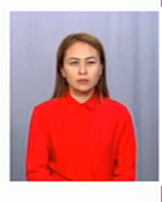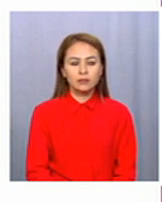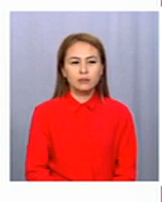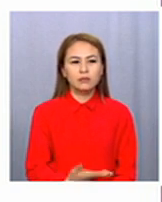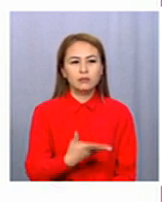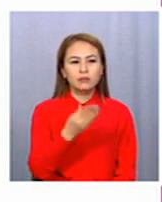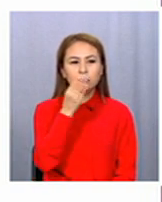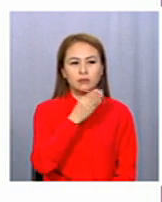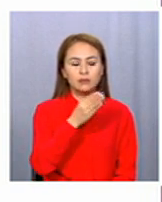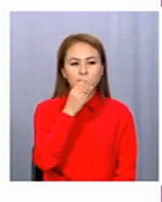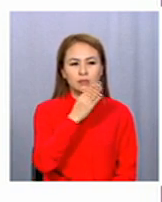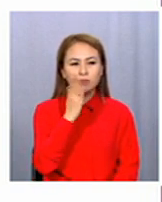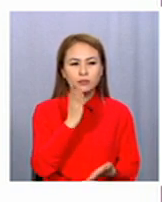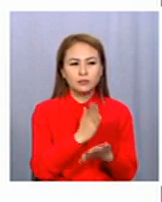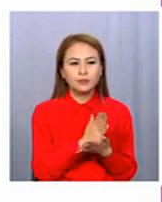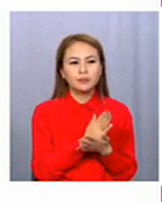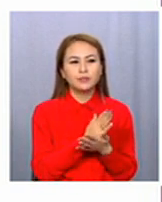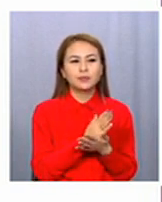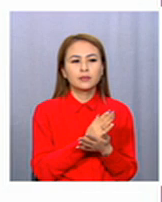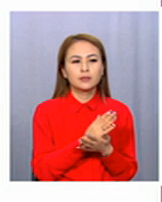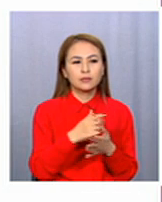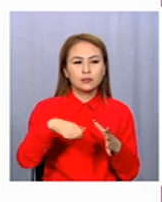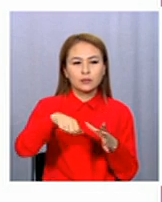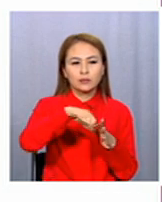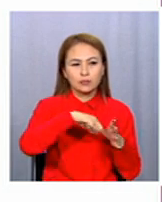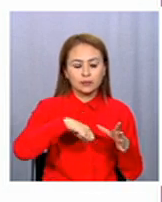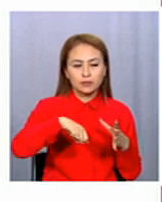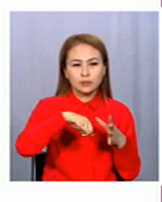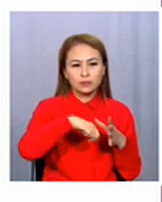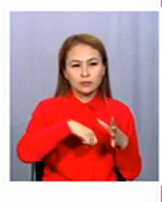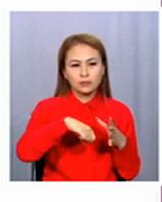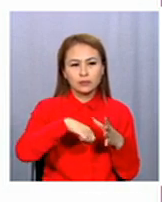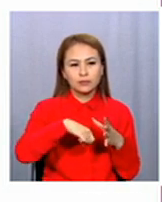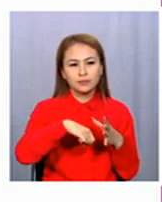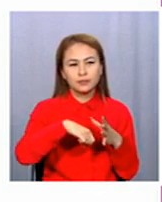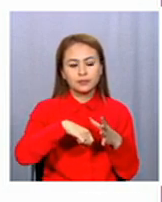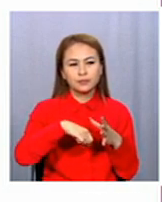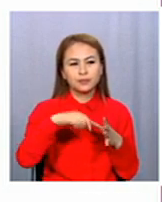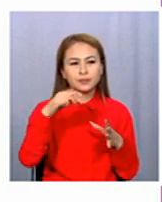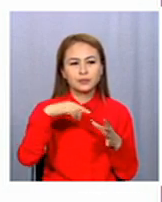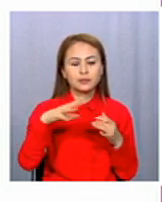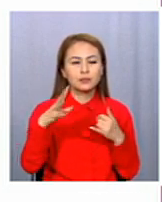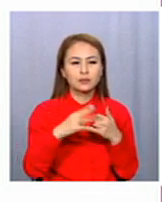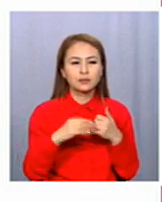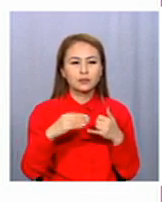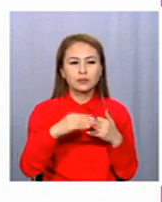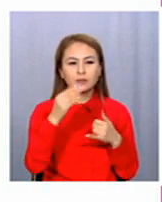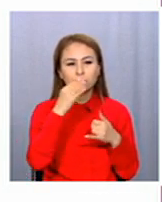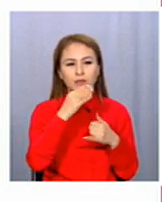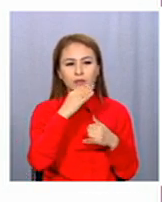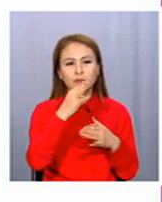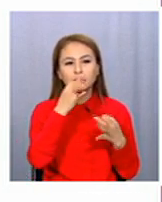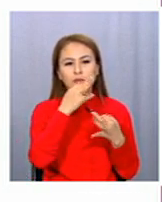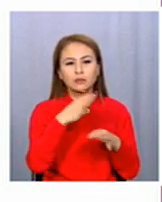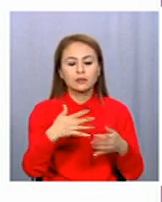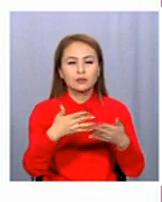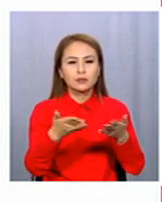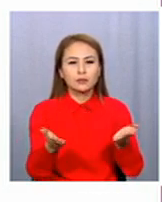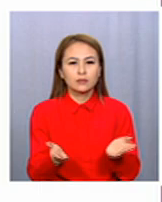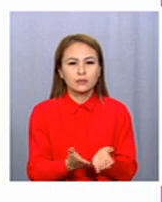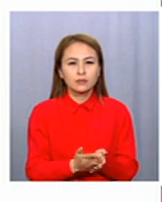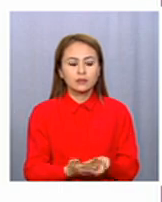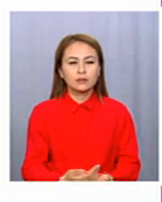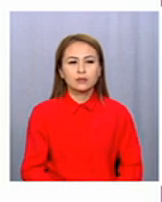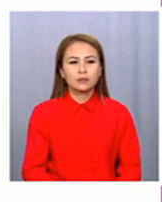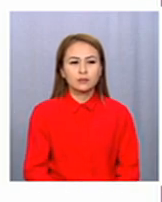келетін болсақ, ғарыштағы тағамдар сықпа құтыға салынады, ал жердегі тағамдар кез келген ыдысқа салынады